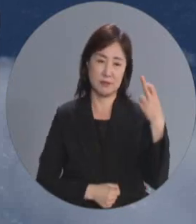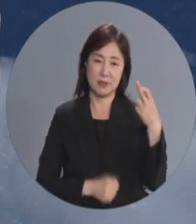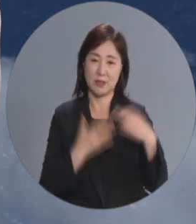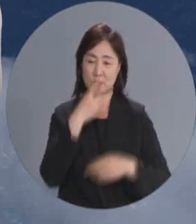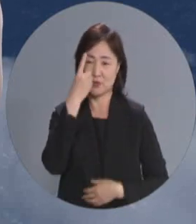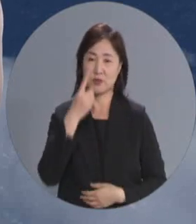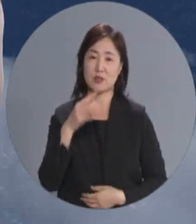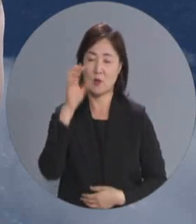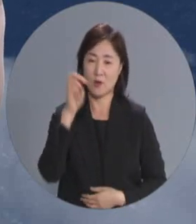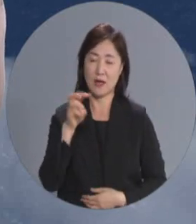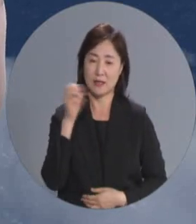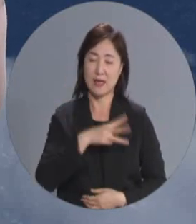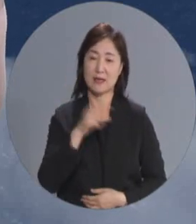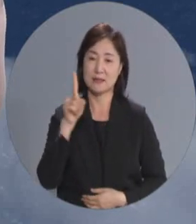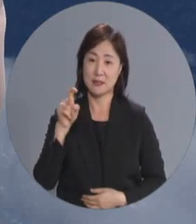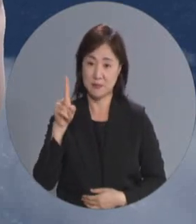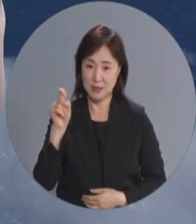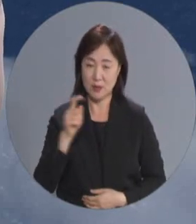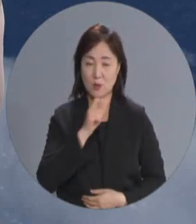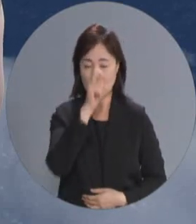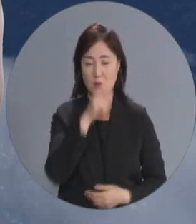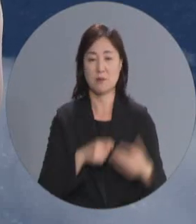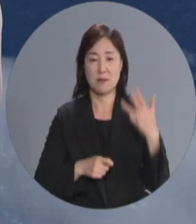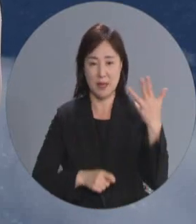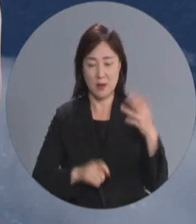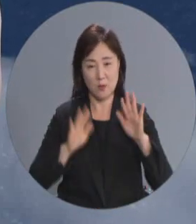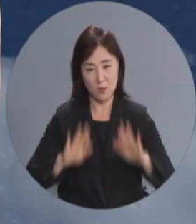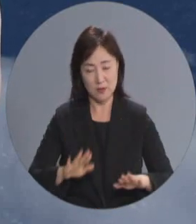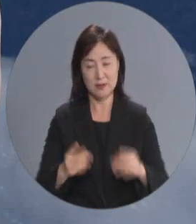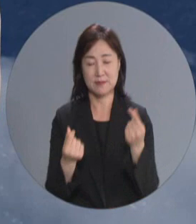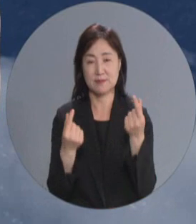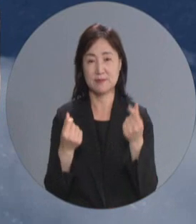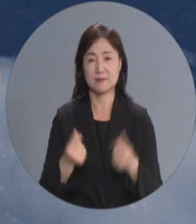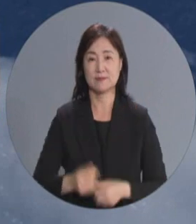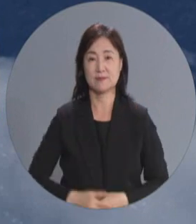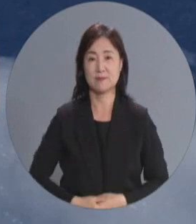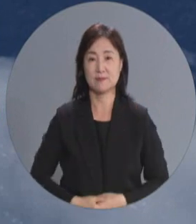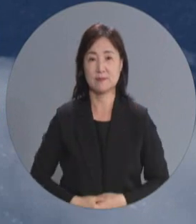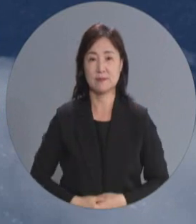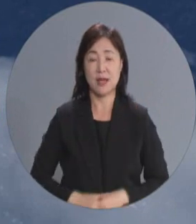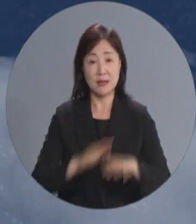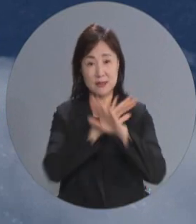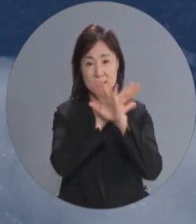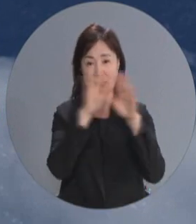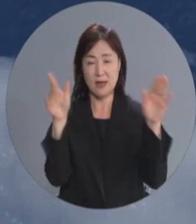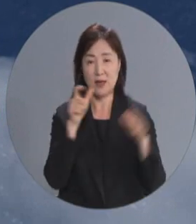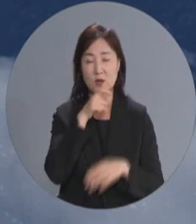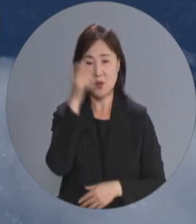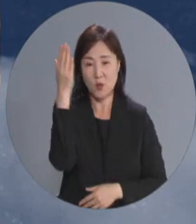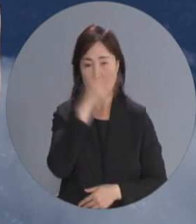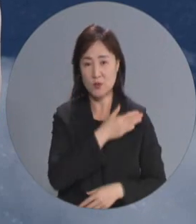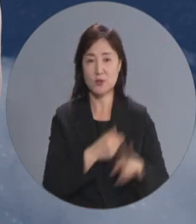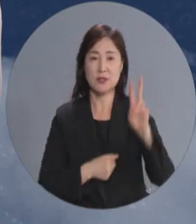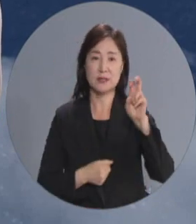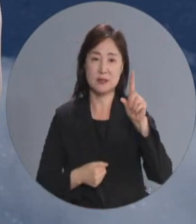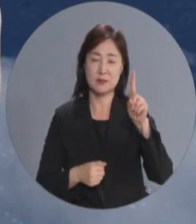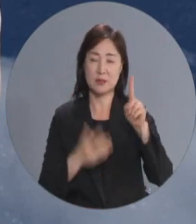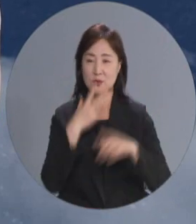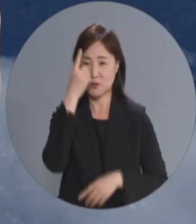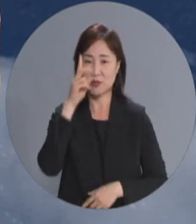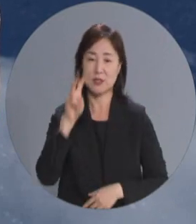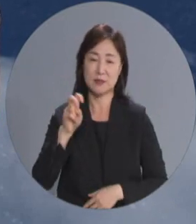순천 광향 11도 고흥 8도로 오늘과 비슷하게 습니다 한낮 기온은 여수 21도 순천